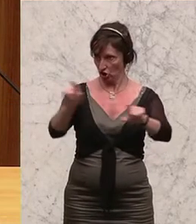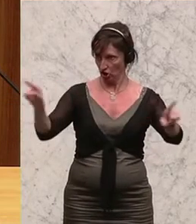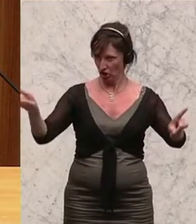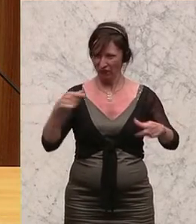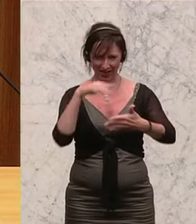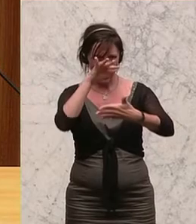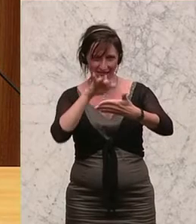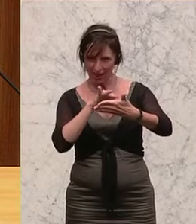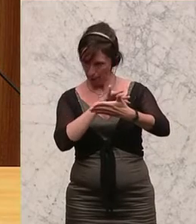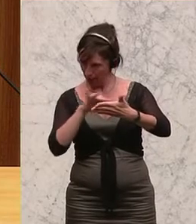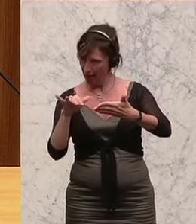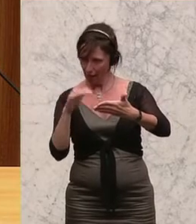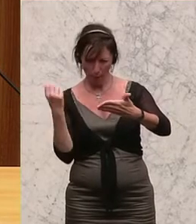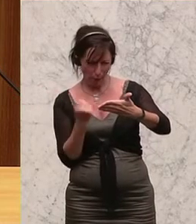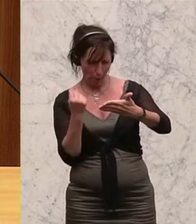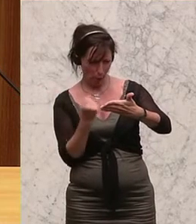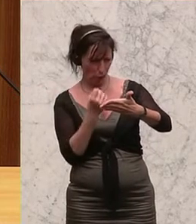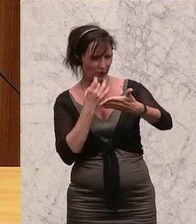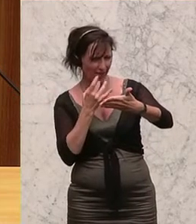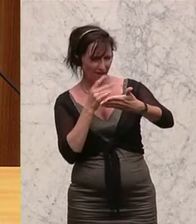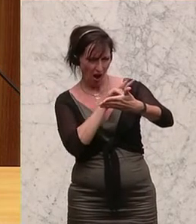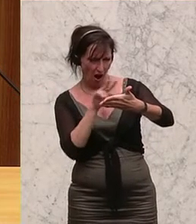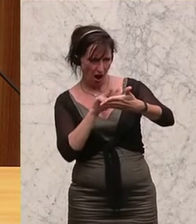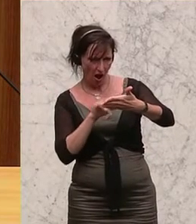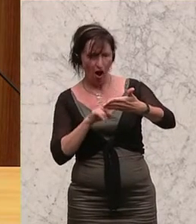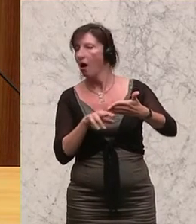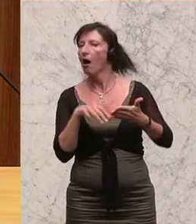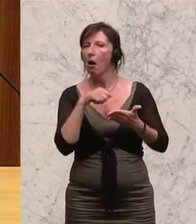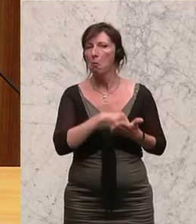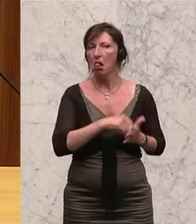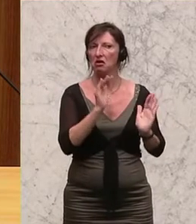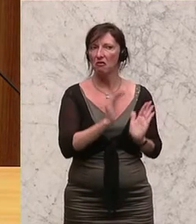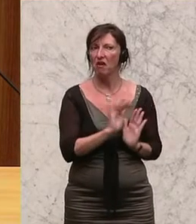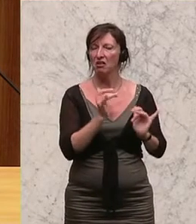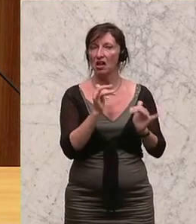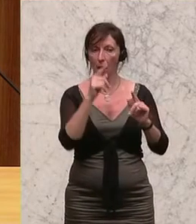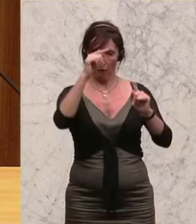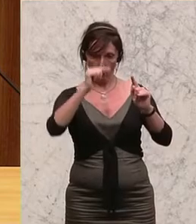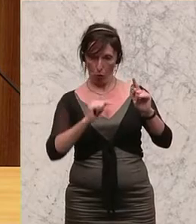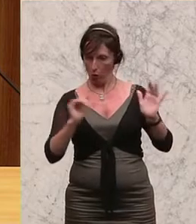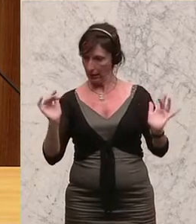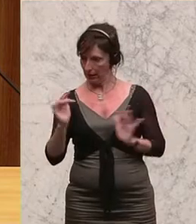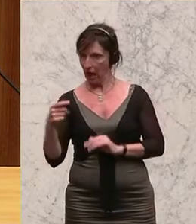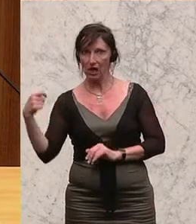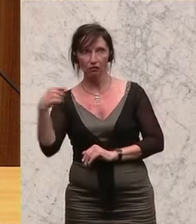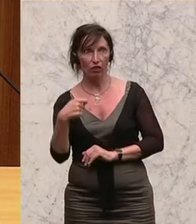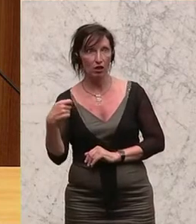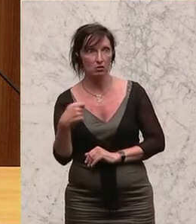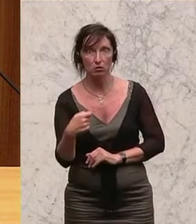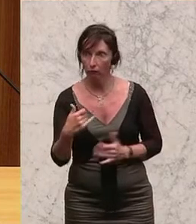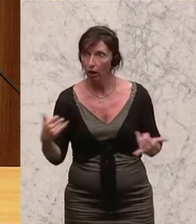diese Tabelle einmal genau anzuschauen, dann wird man sehen, Entlastung ist gut. Und wenn man runterschaut in der Gegenfinanzierung, das ist ja ein